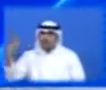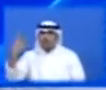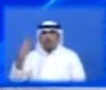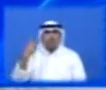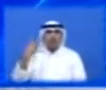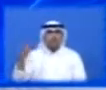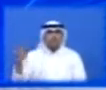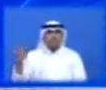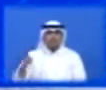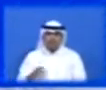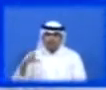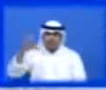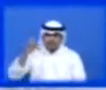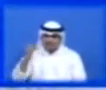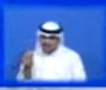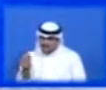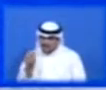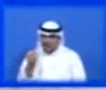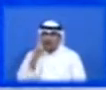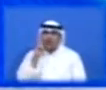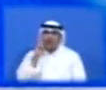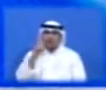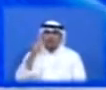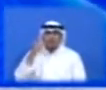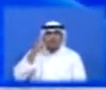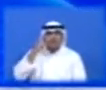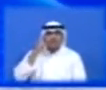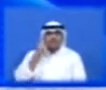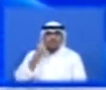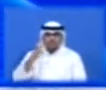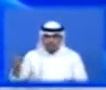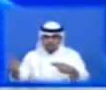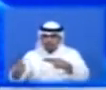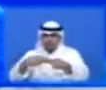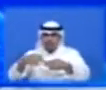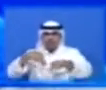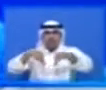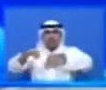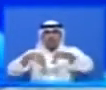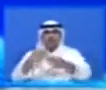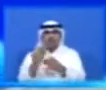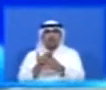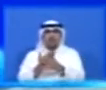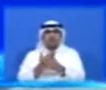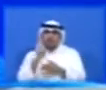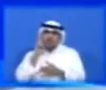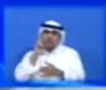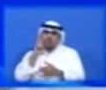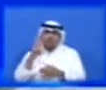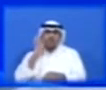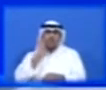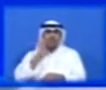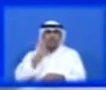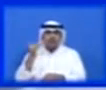8:45 من صباح يوم السبت لإجراء بروفة مرورية قبل القمة العربية، تنفيذا لما تتطلبه